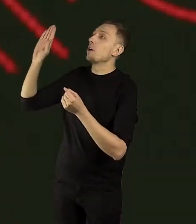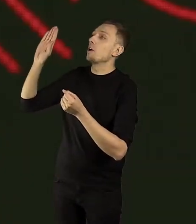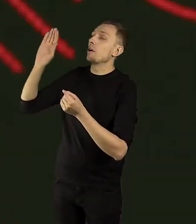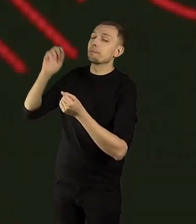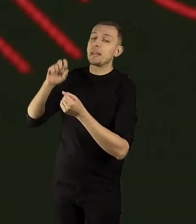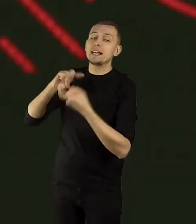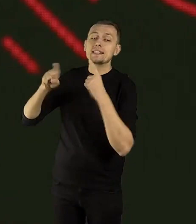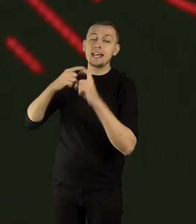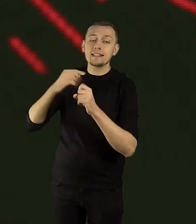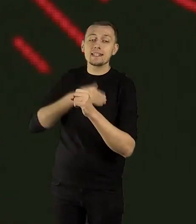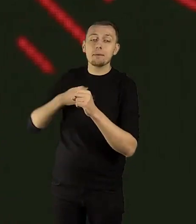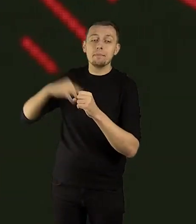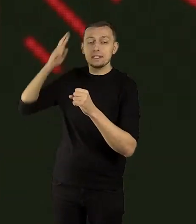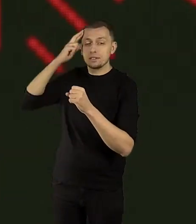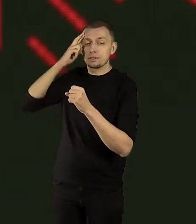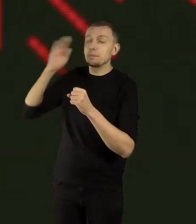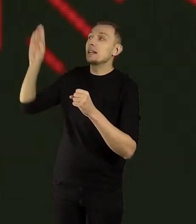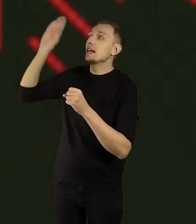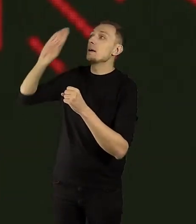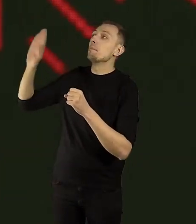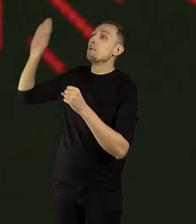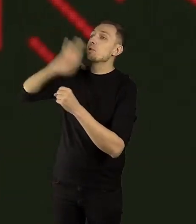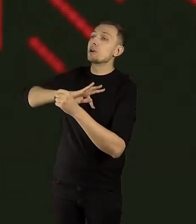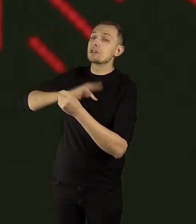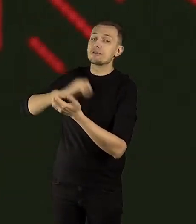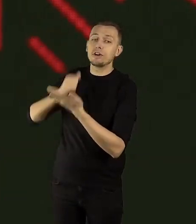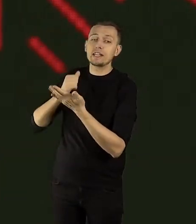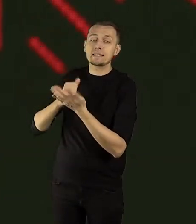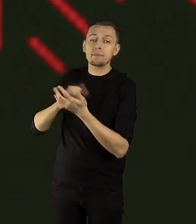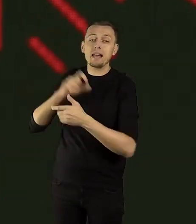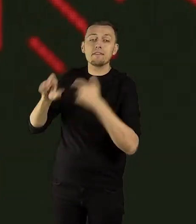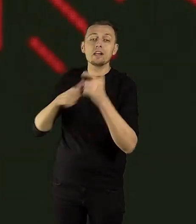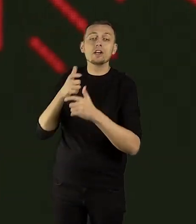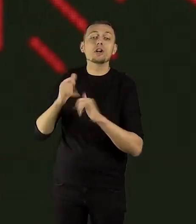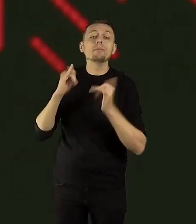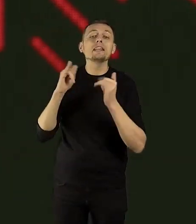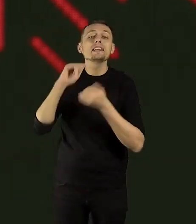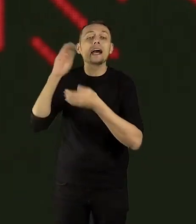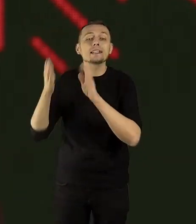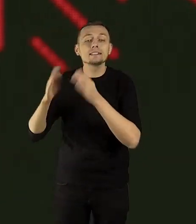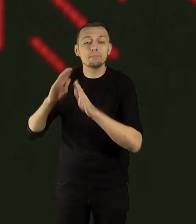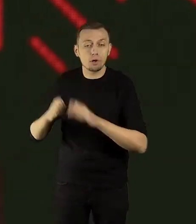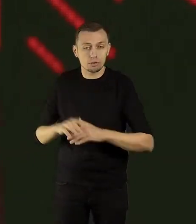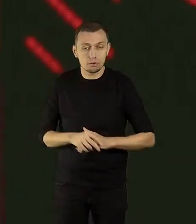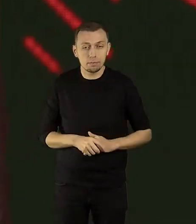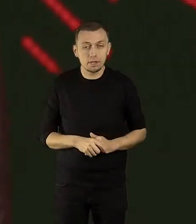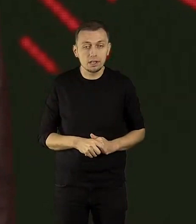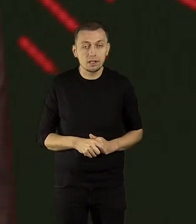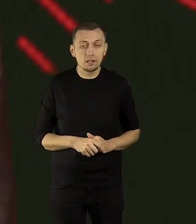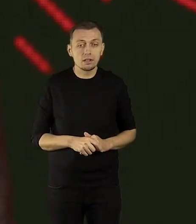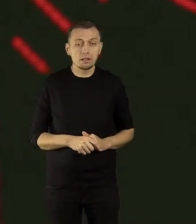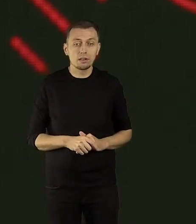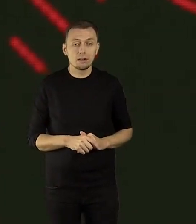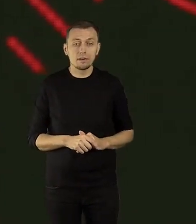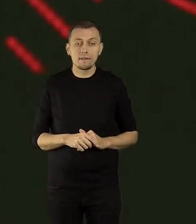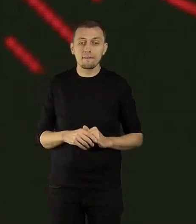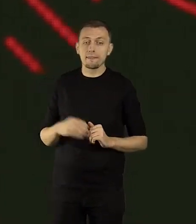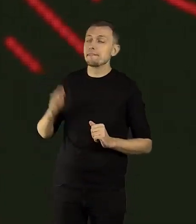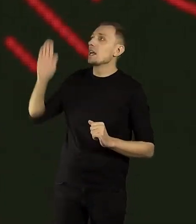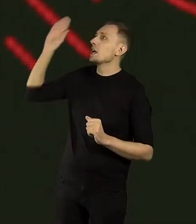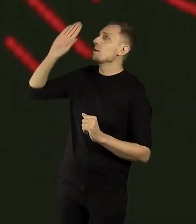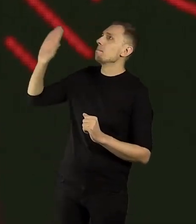Pieśń Marii uczy nas, że Bóg robi interesy właśnie w taki sposób. Nie robi interesów z